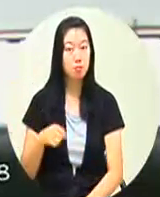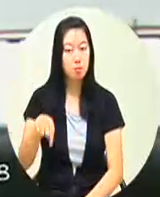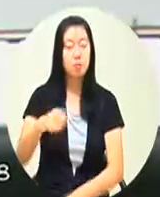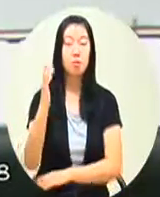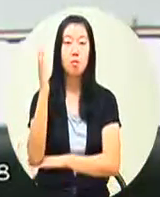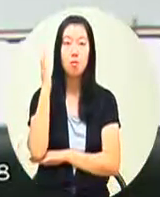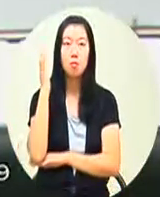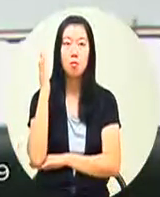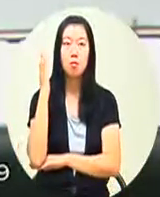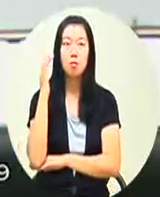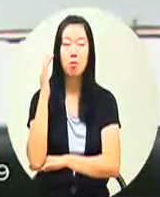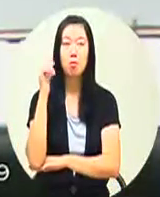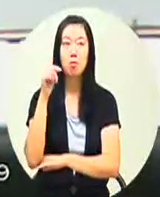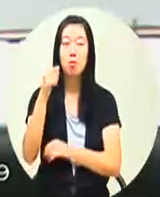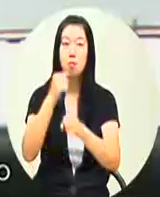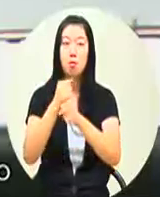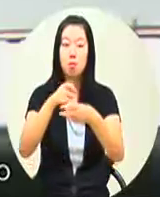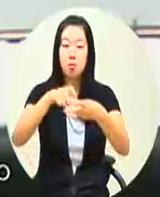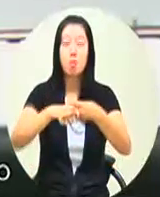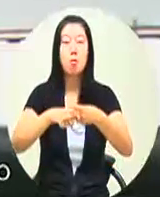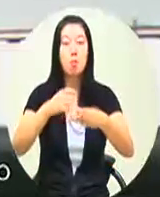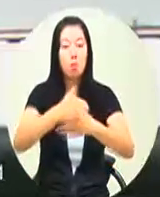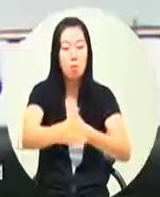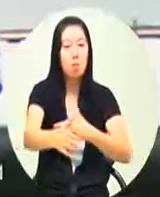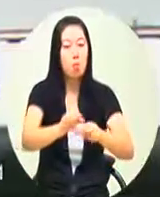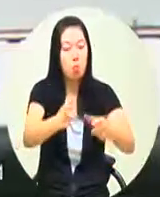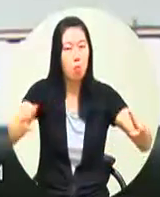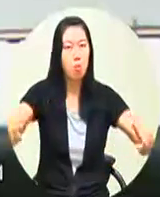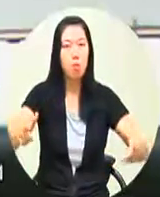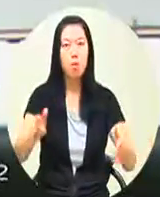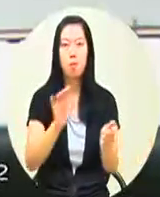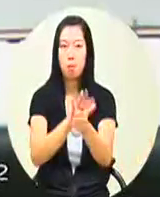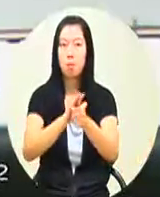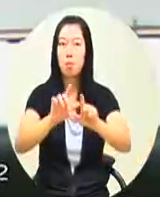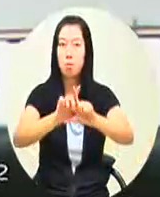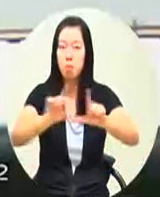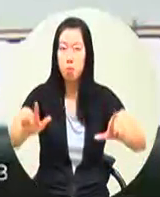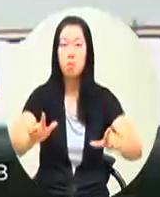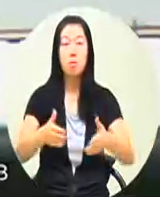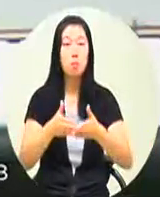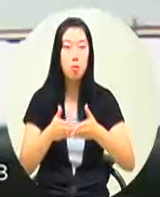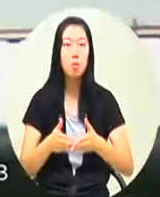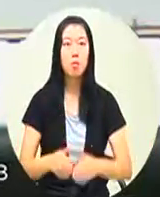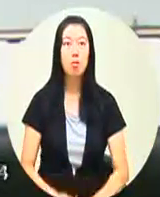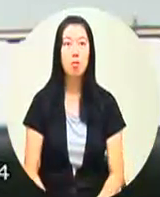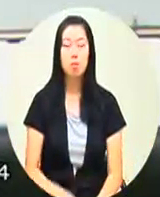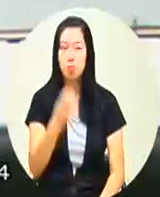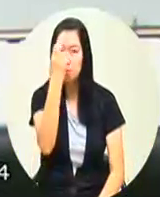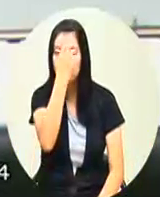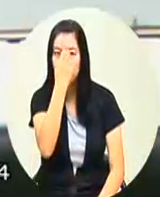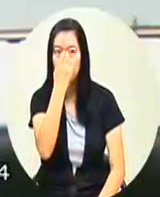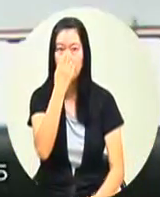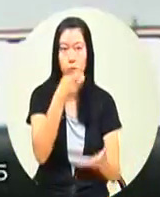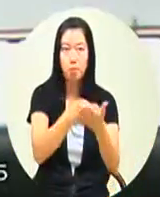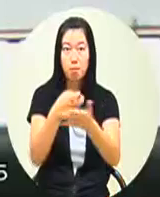的任何的工程必须是要有效益的，如何查核应